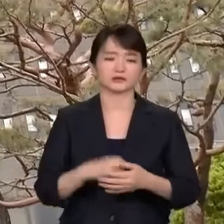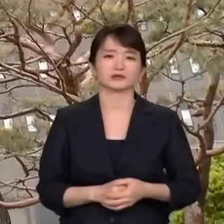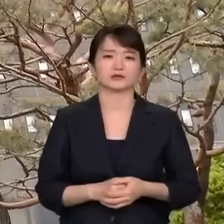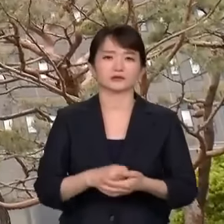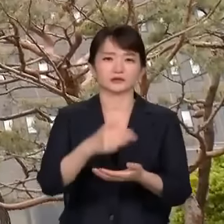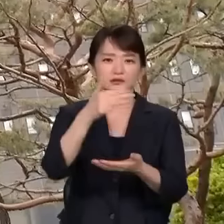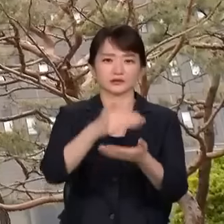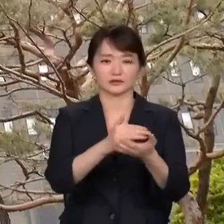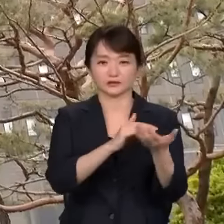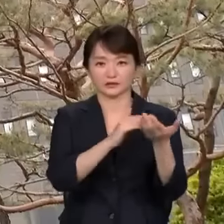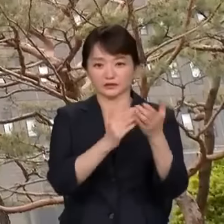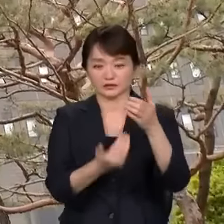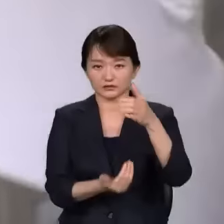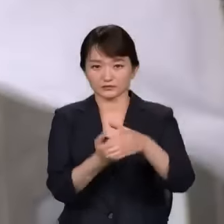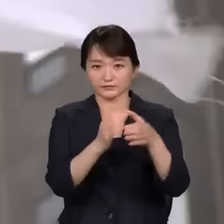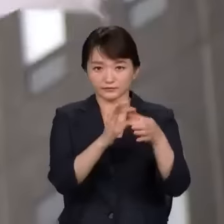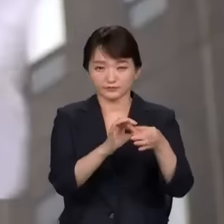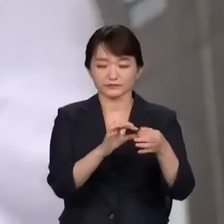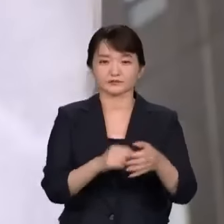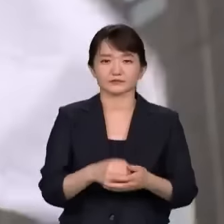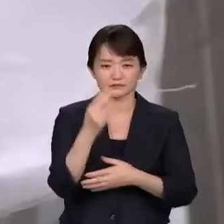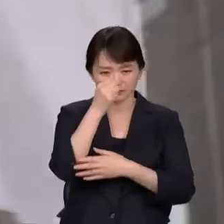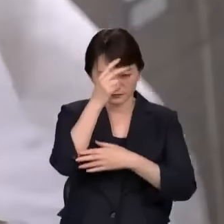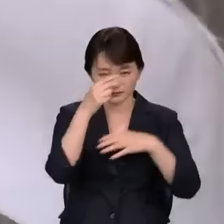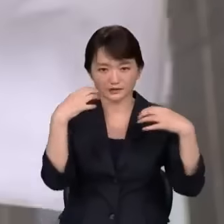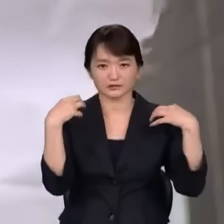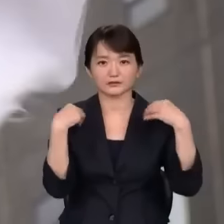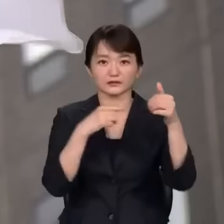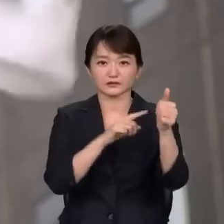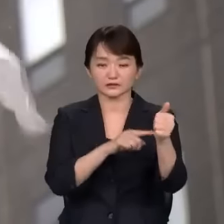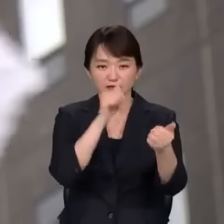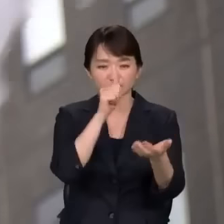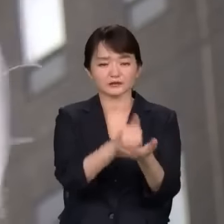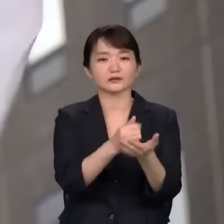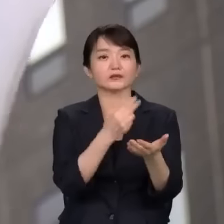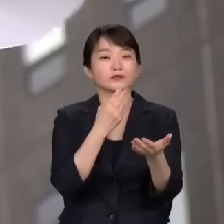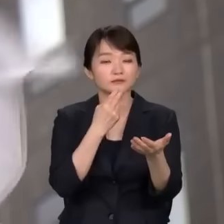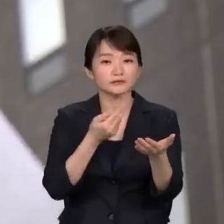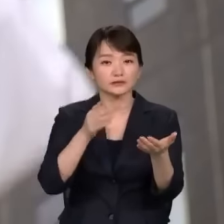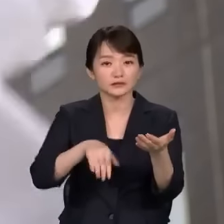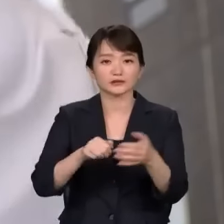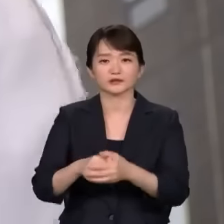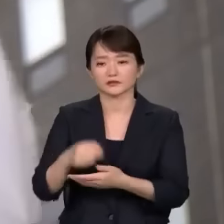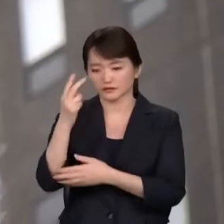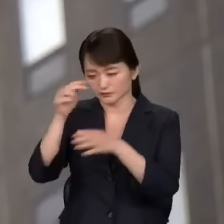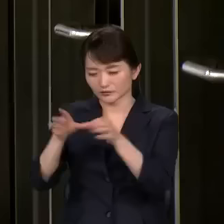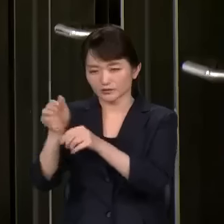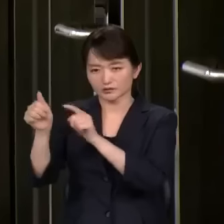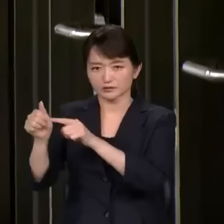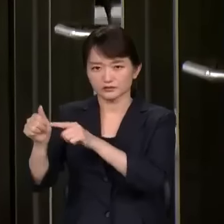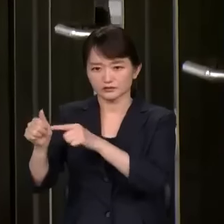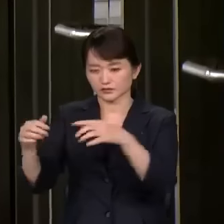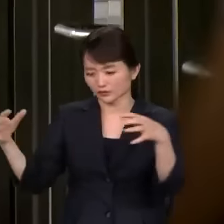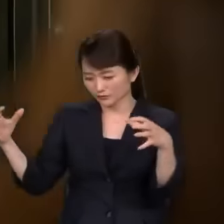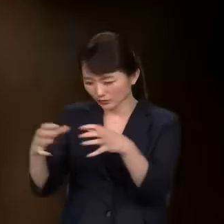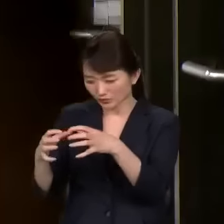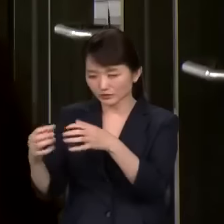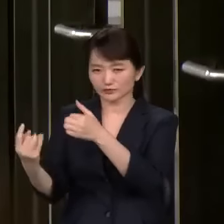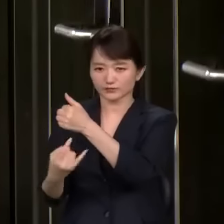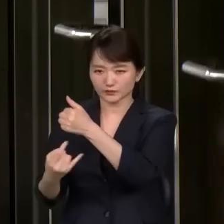검찰은 김광호 전 서울경찰청장에 대해 무혐의 의견을 냈지만 이 총장이 직권으로 소집한 수심위가 기소를